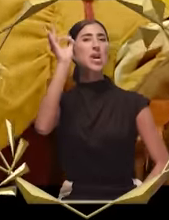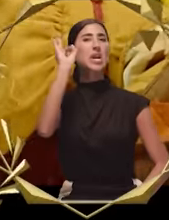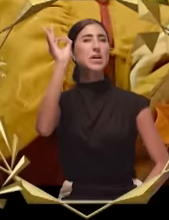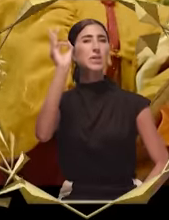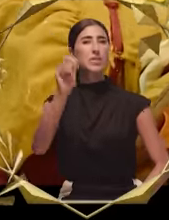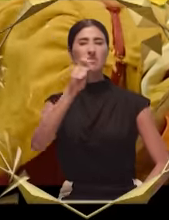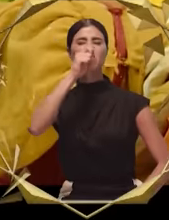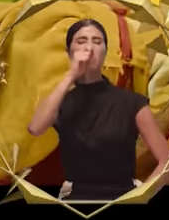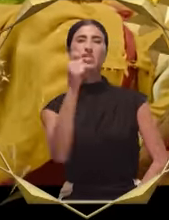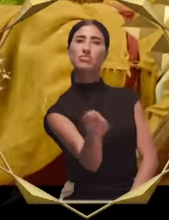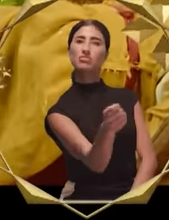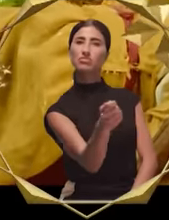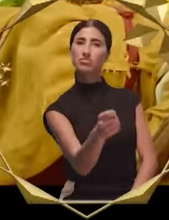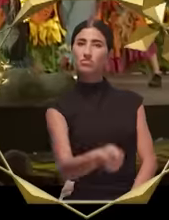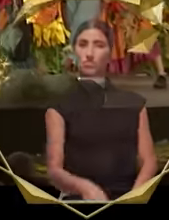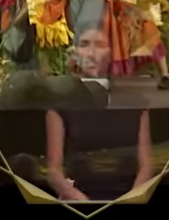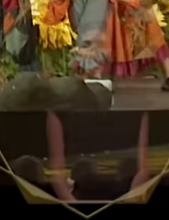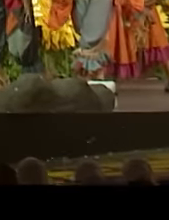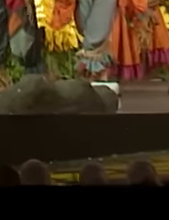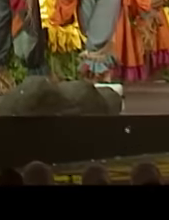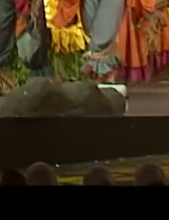يلمسني قبيحة